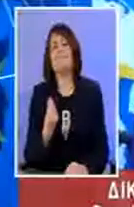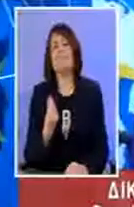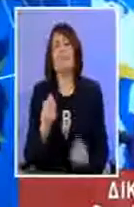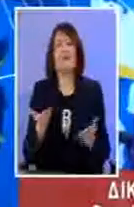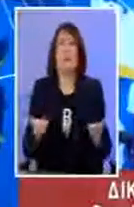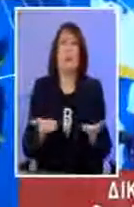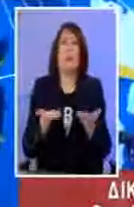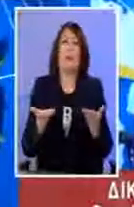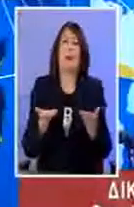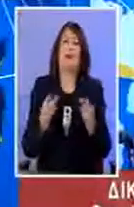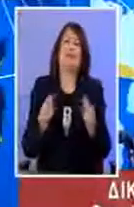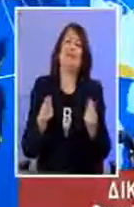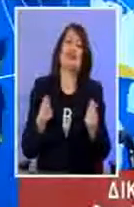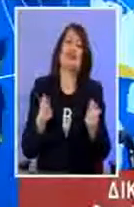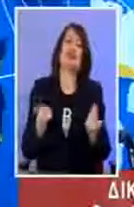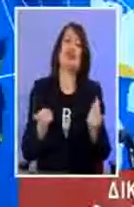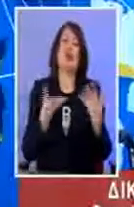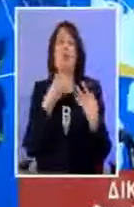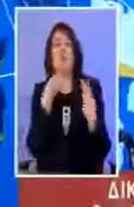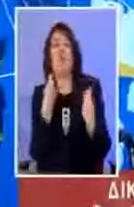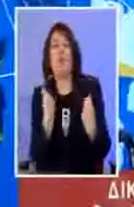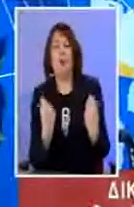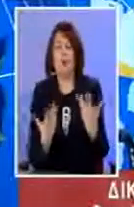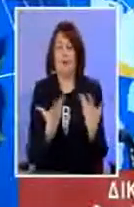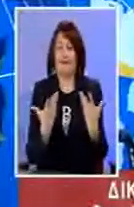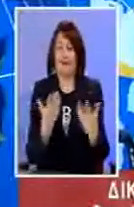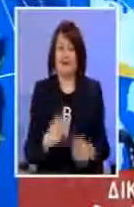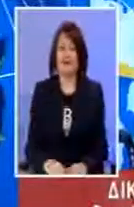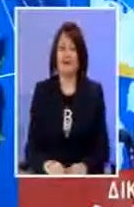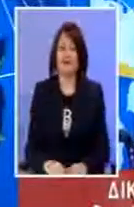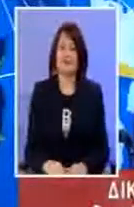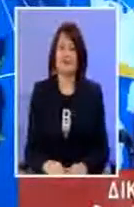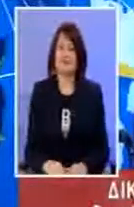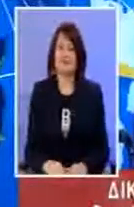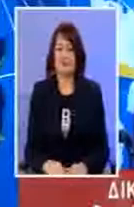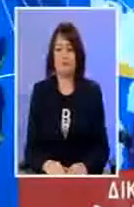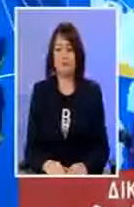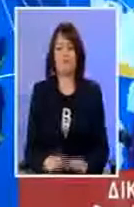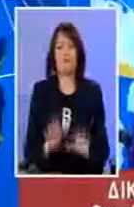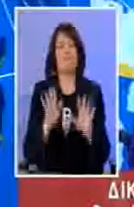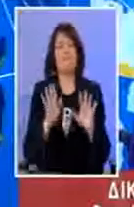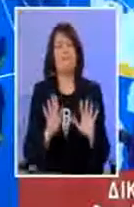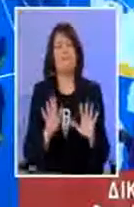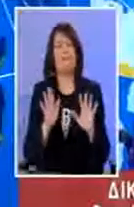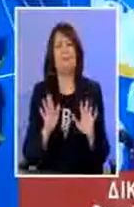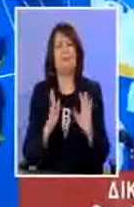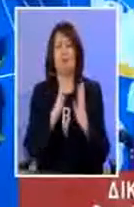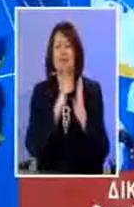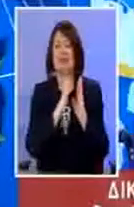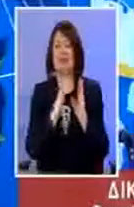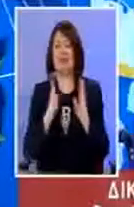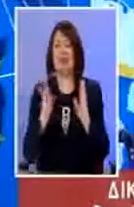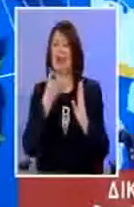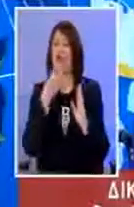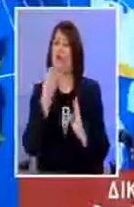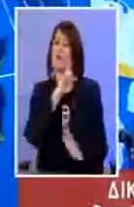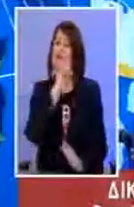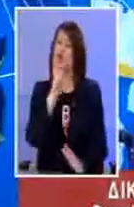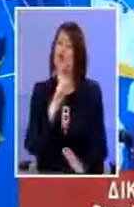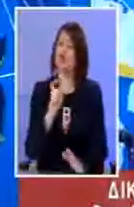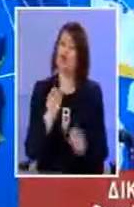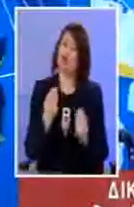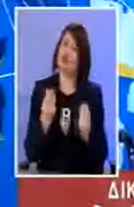μαλακός ο τρόπος που έχουν δομηθεί. Οι ρυθμοί είναι ίσως και πιο... Είναι πιο πειθαρχημένος τρόπος ζωής. Είναι